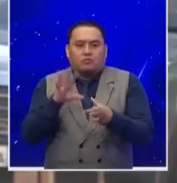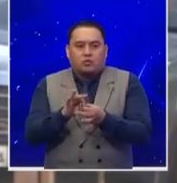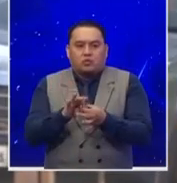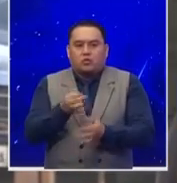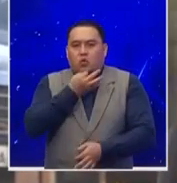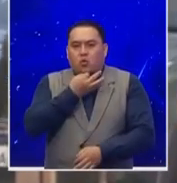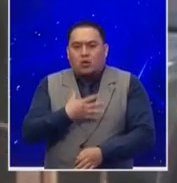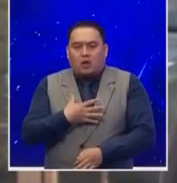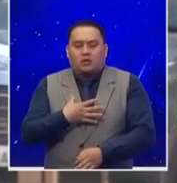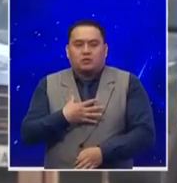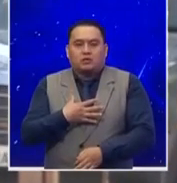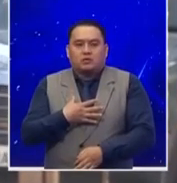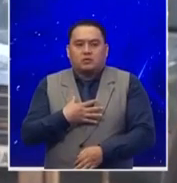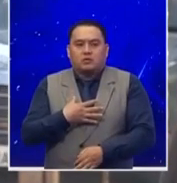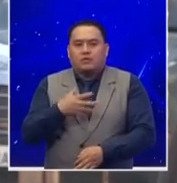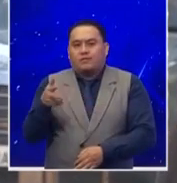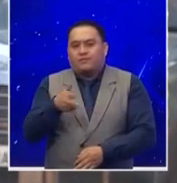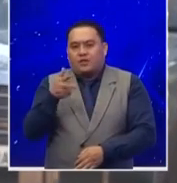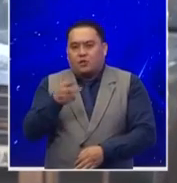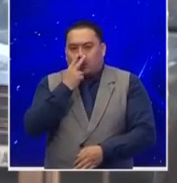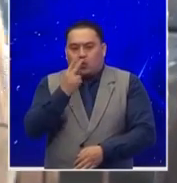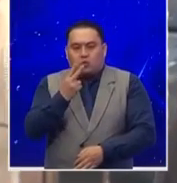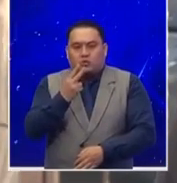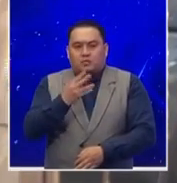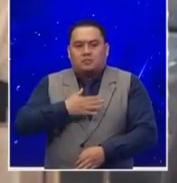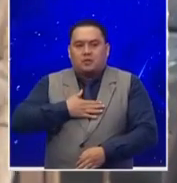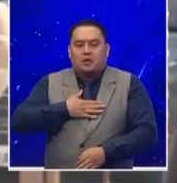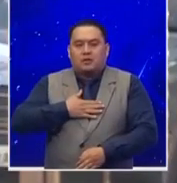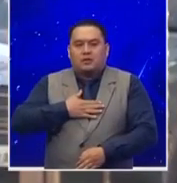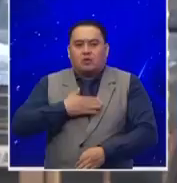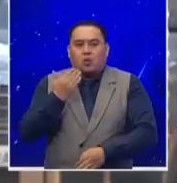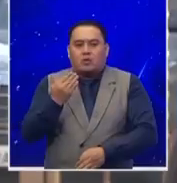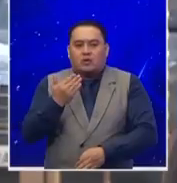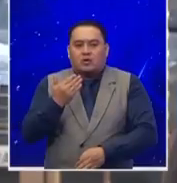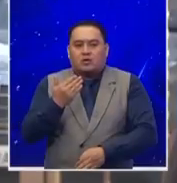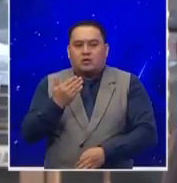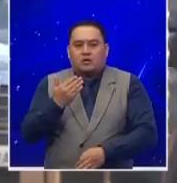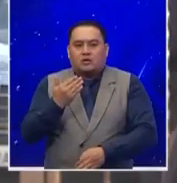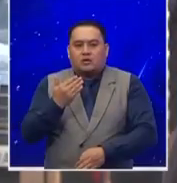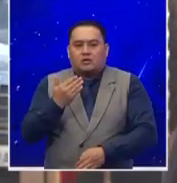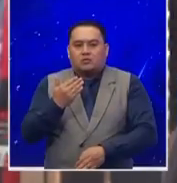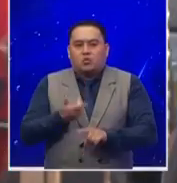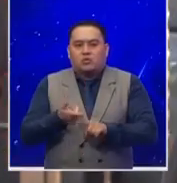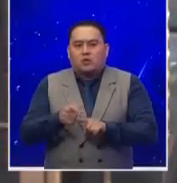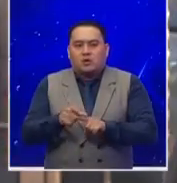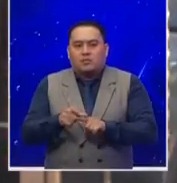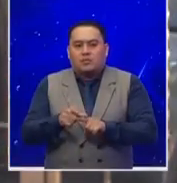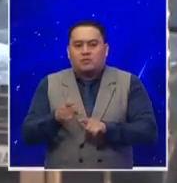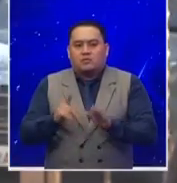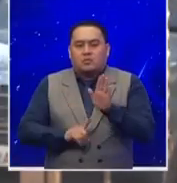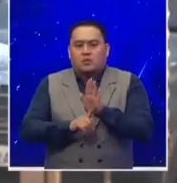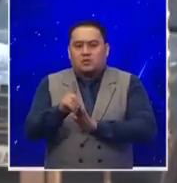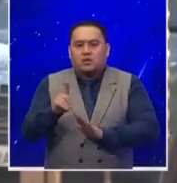өте қатты ұнайды. Керемет видеолары түсіреді. Маған олардың видеолары қатты ұнайды. Сондықтан өзім де TikTok түсіре